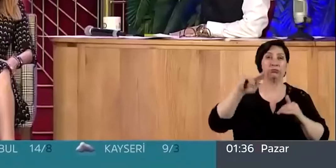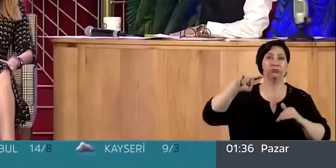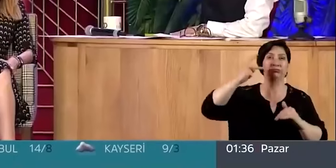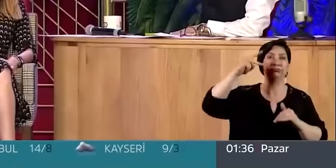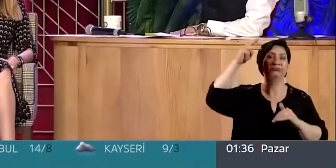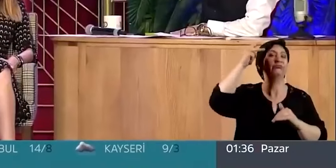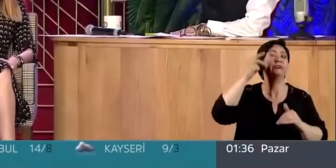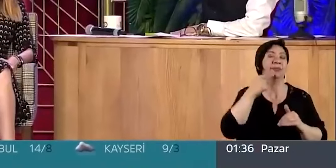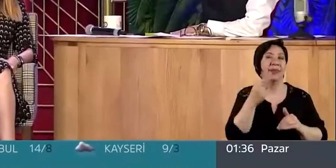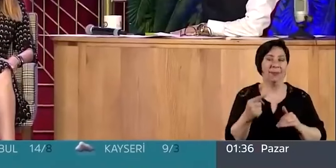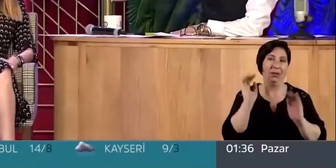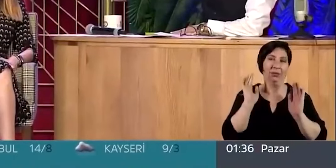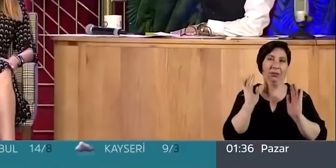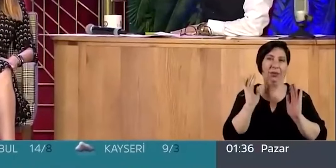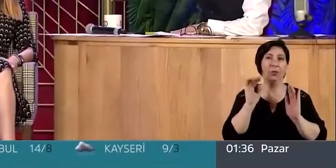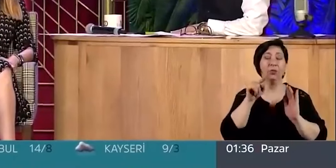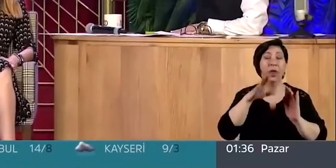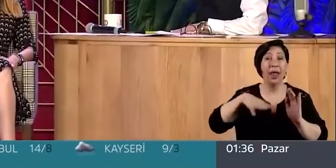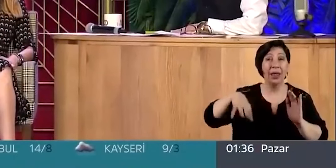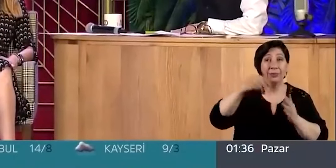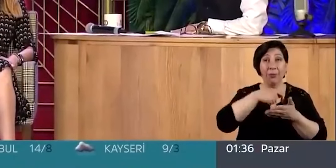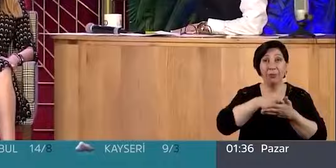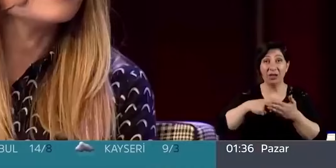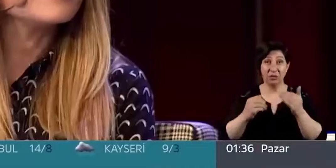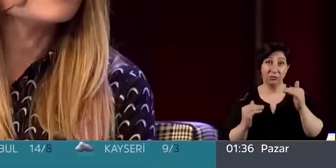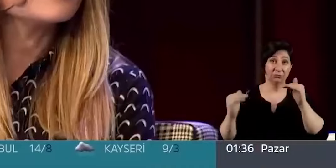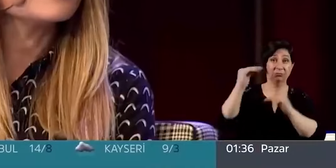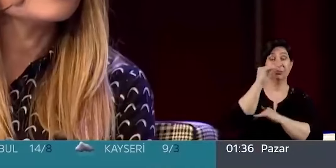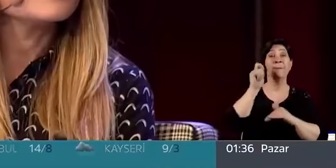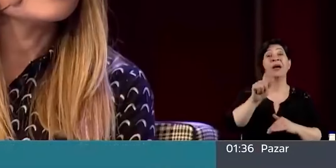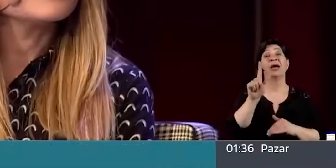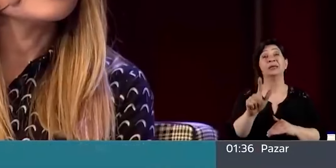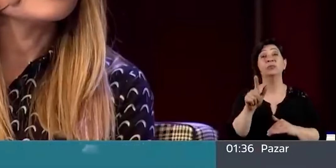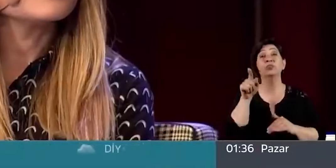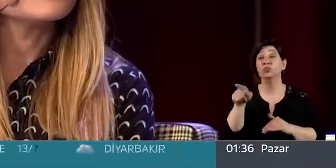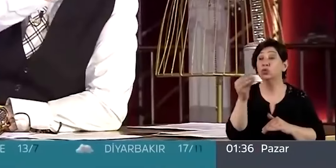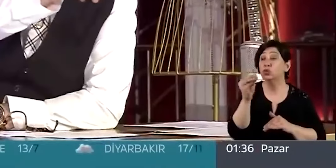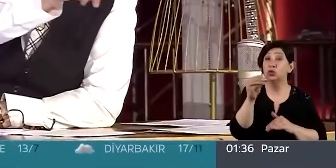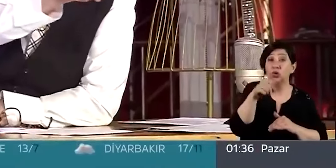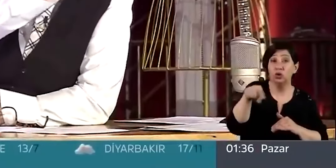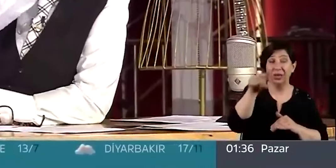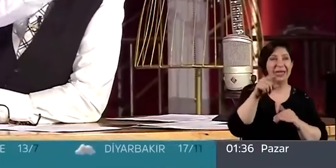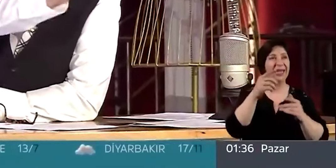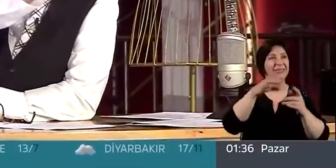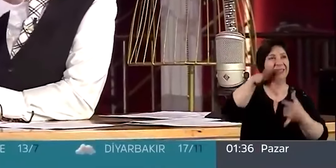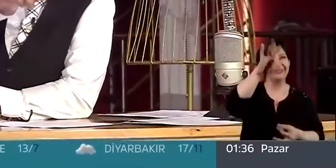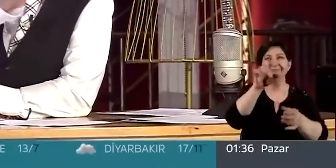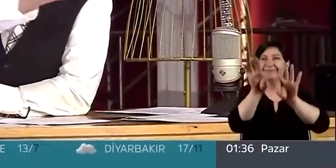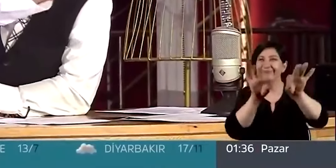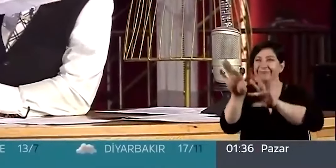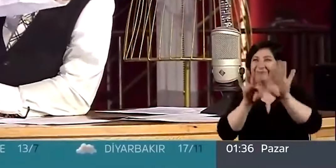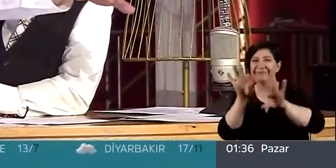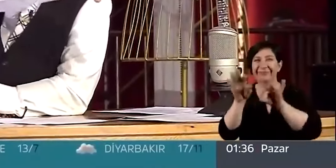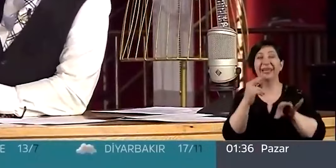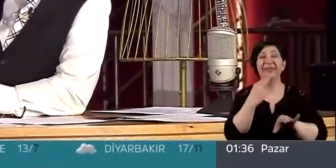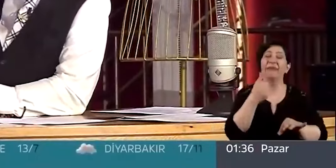mertebe. En yüksek yer. Ya bunların hepsinin maaşlarını arttırmak lazım. Çünkü bu çocuklardan, bu kas direktörleri, hanımlardan ve